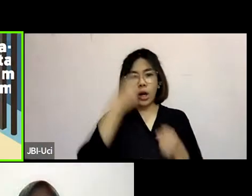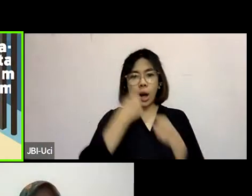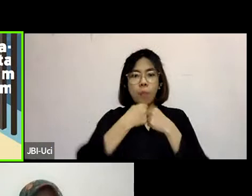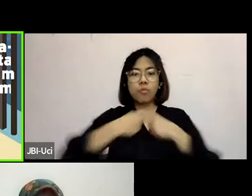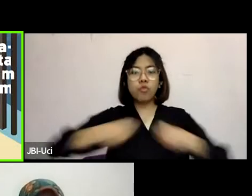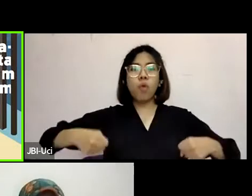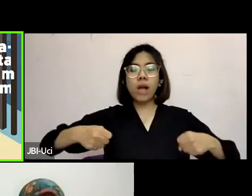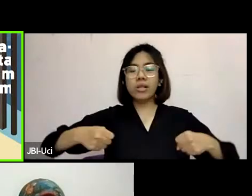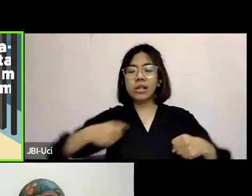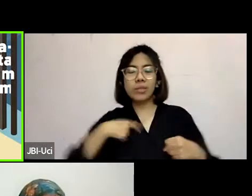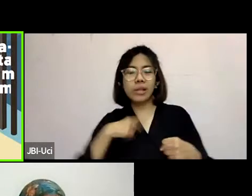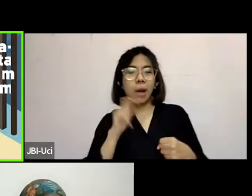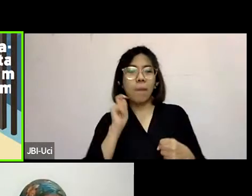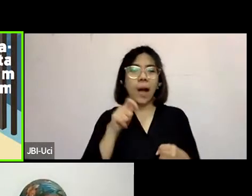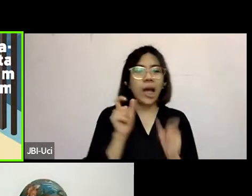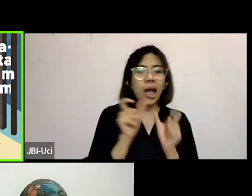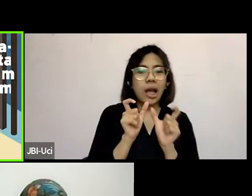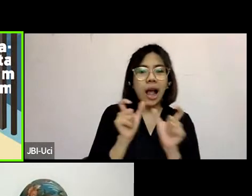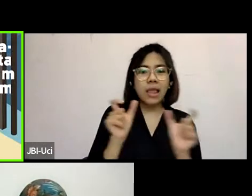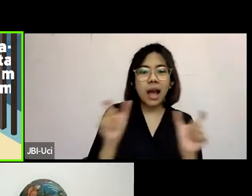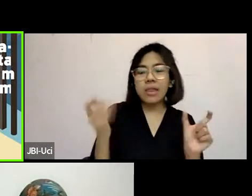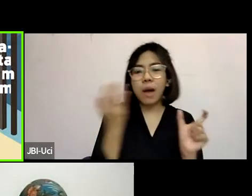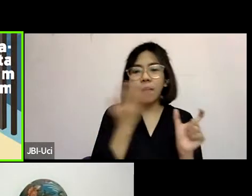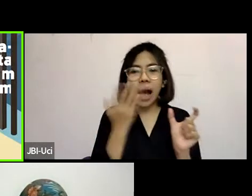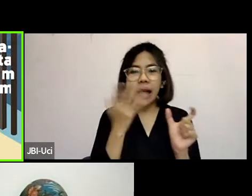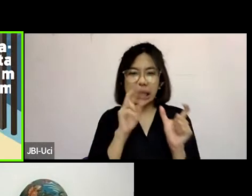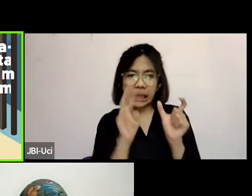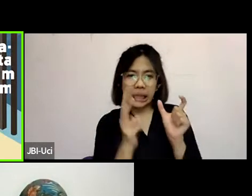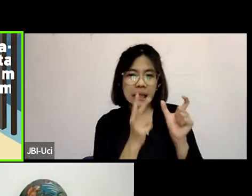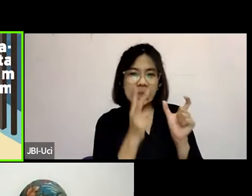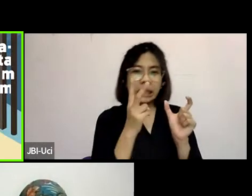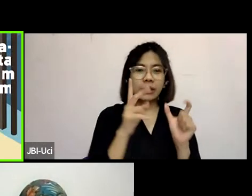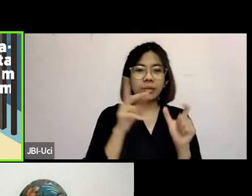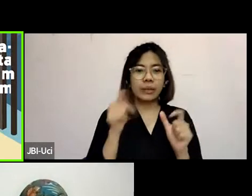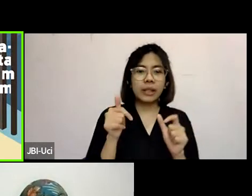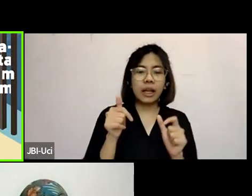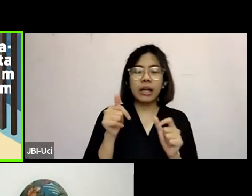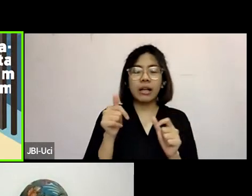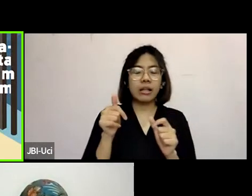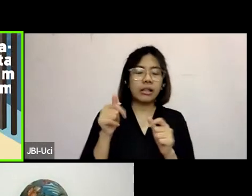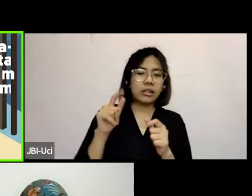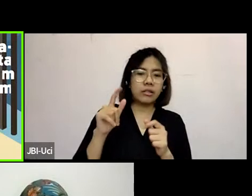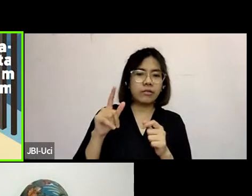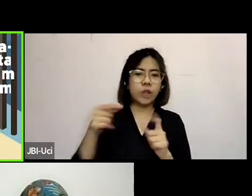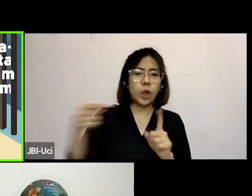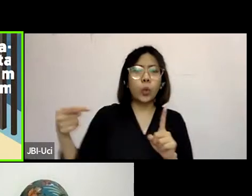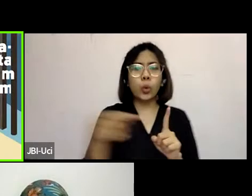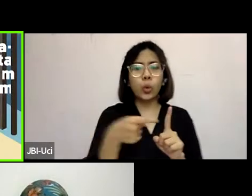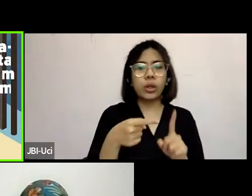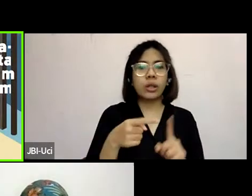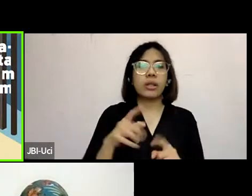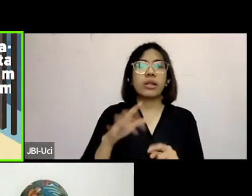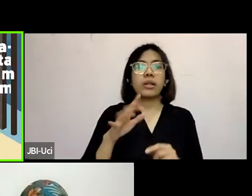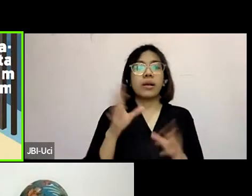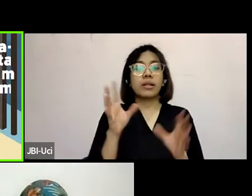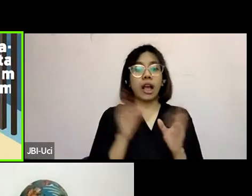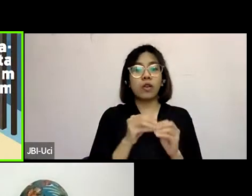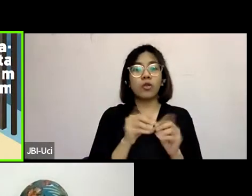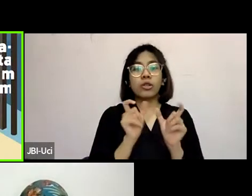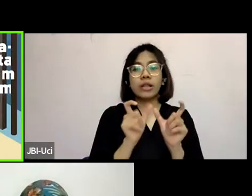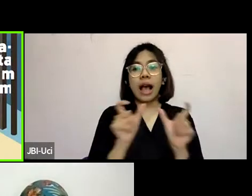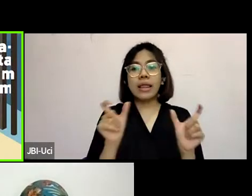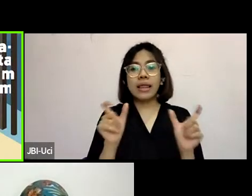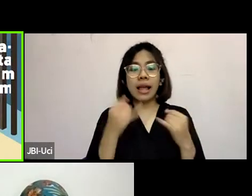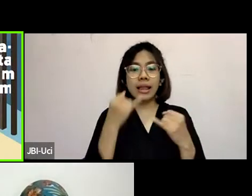pasar ah itu mungkin ya sekaligus sebagai kata penutup ya sebagai kata penutup